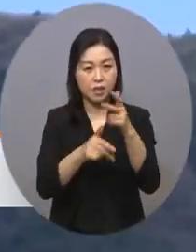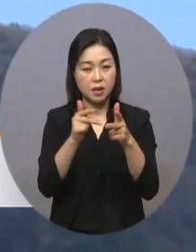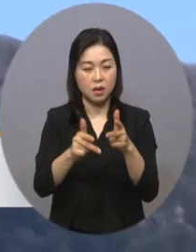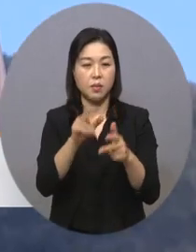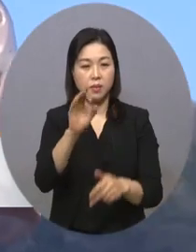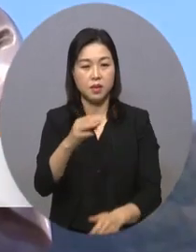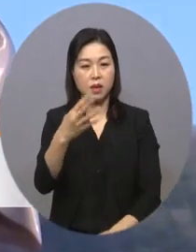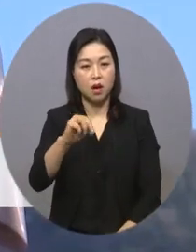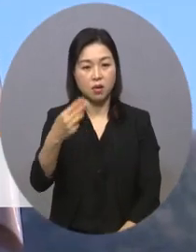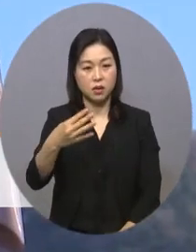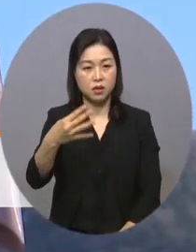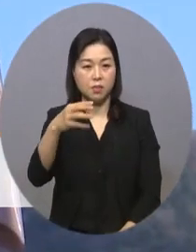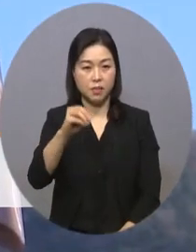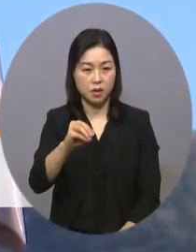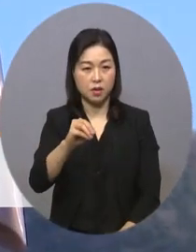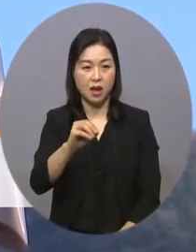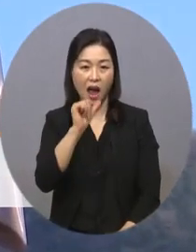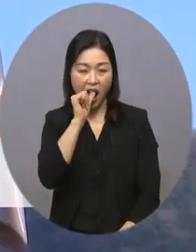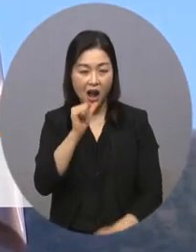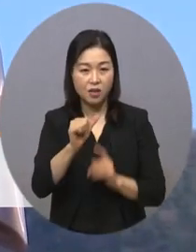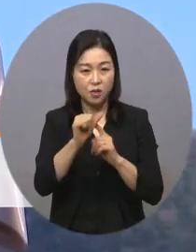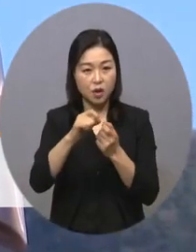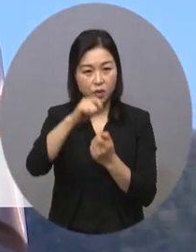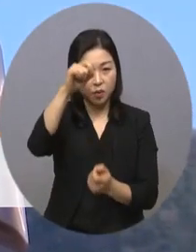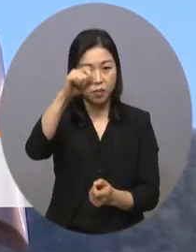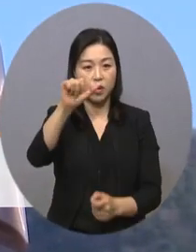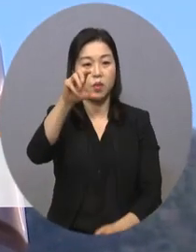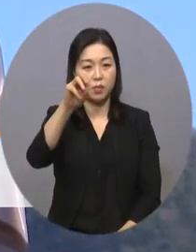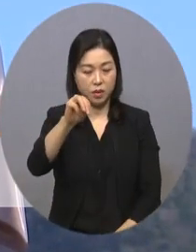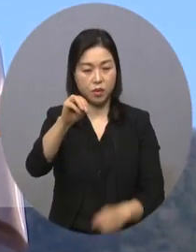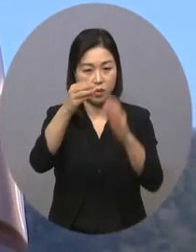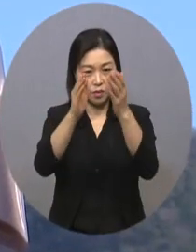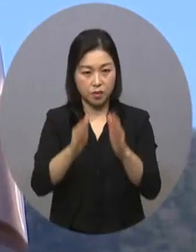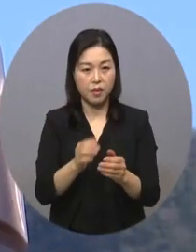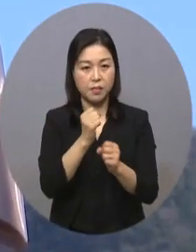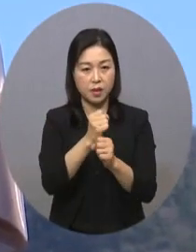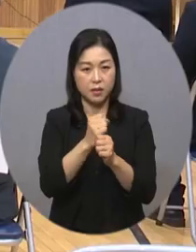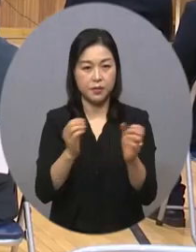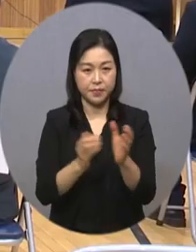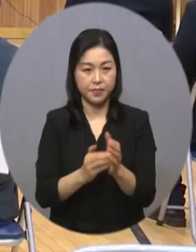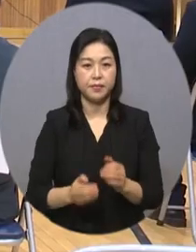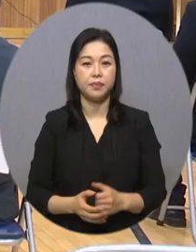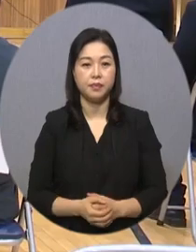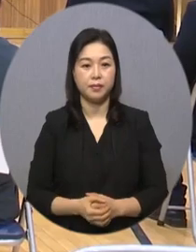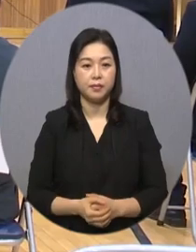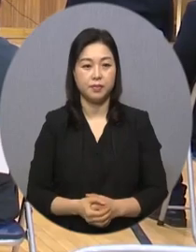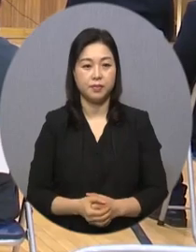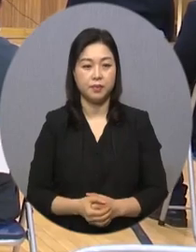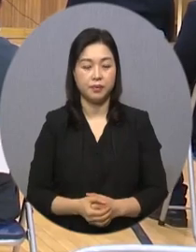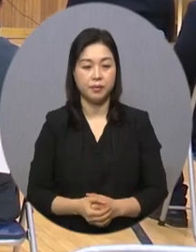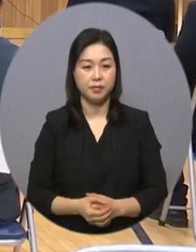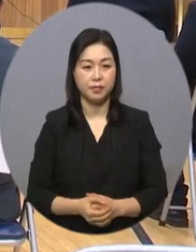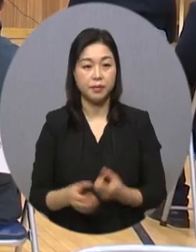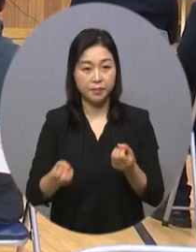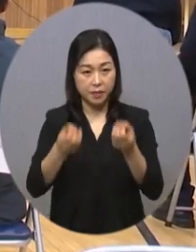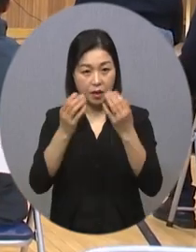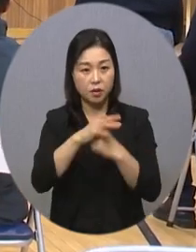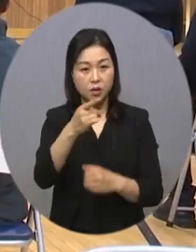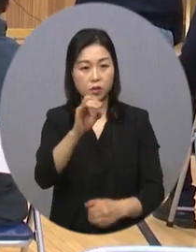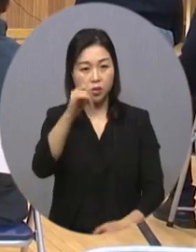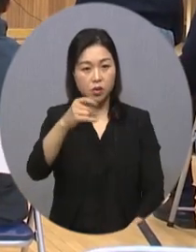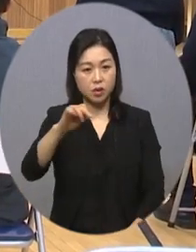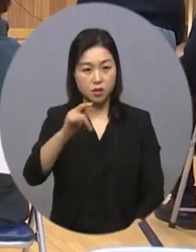들여 청동 재질에 높이 5m로 제작 건립됐습니다. 이날 제막식은 송기근